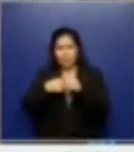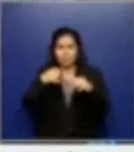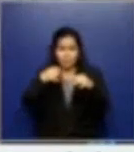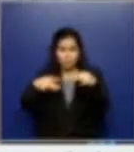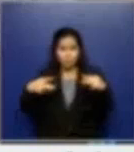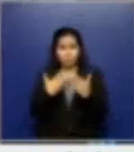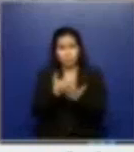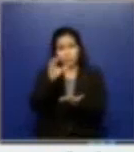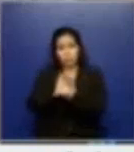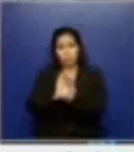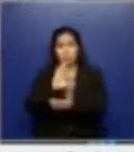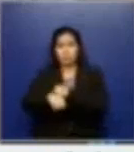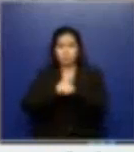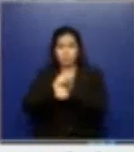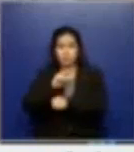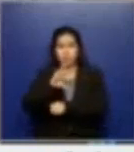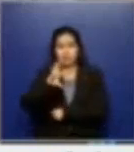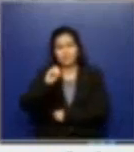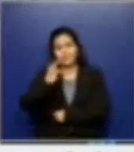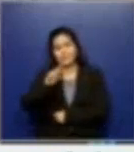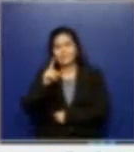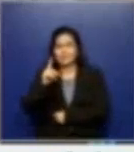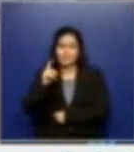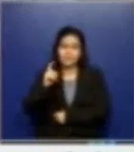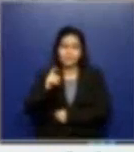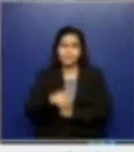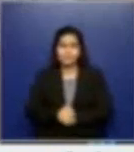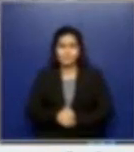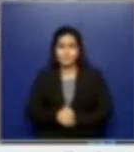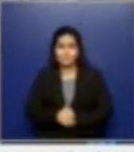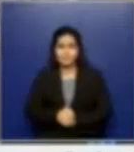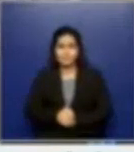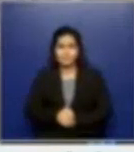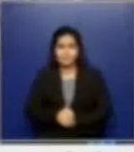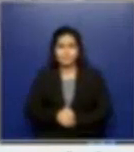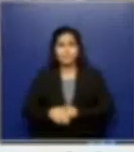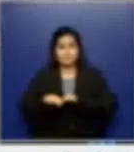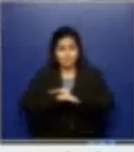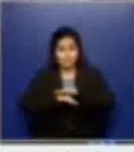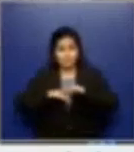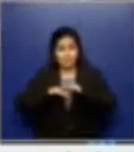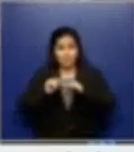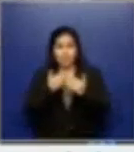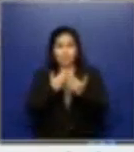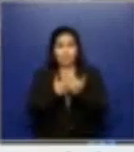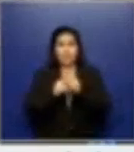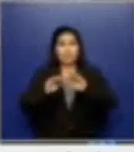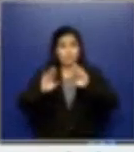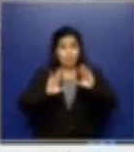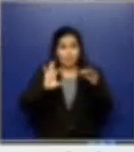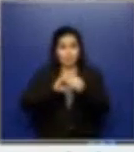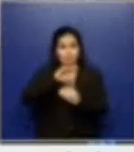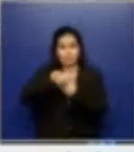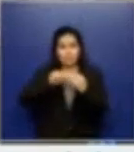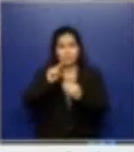64นี่สิ้นหวังคืออะไรครับเบื้องต้นเลยท่านประมาณการเศรษฐกิจผิดพลา